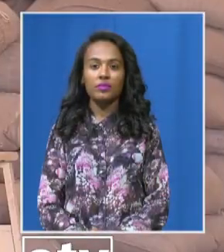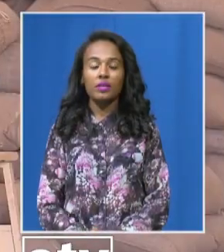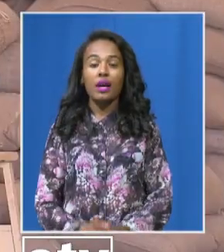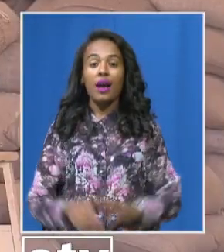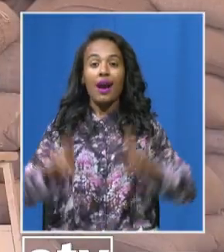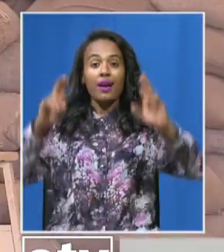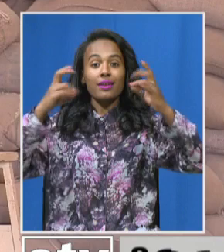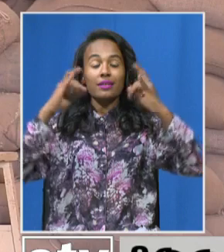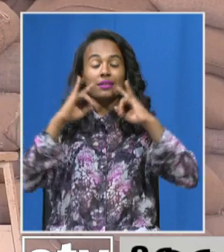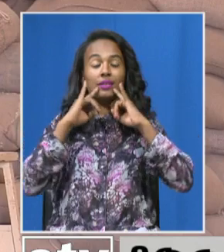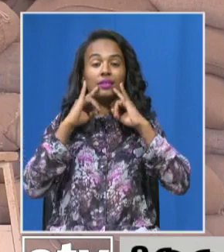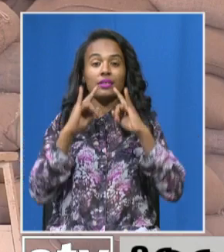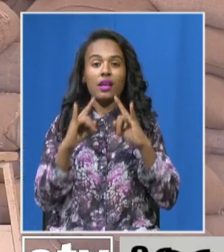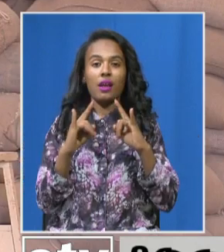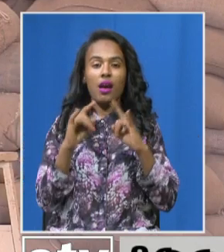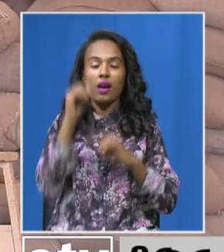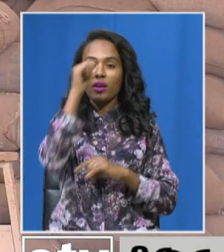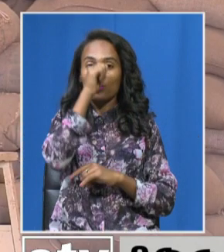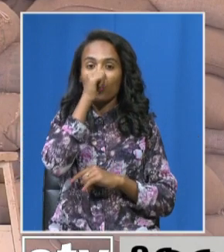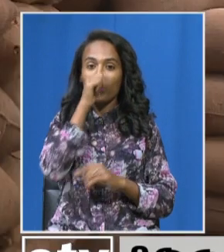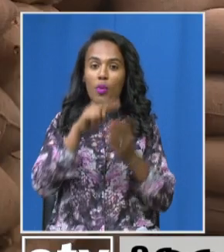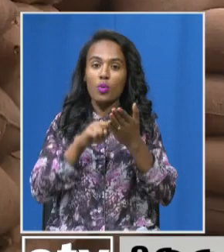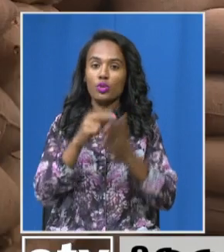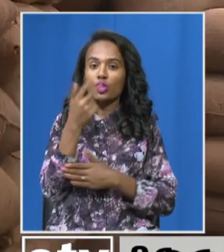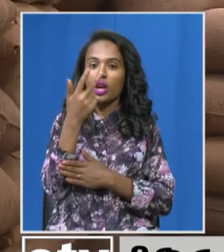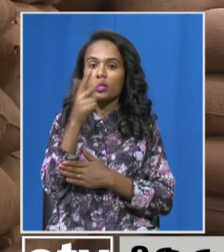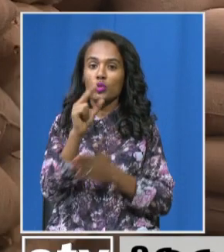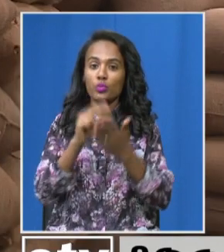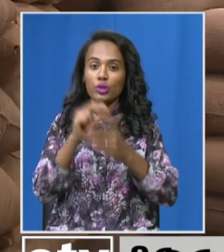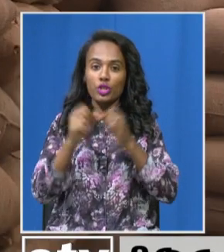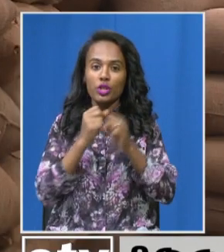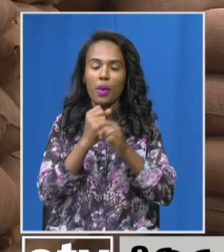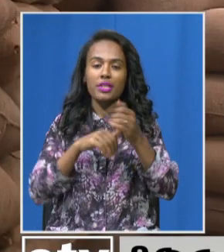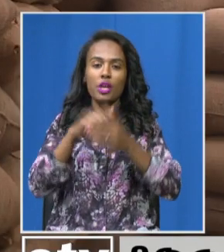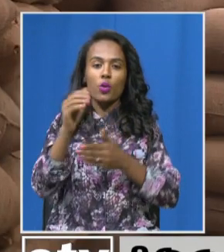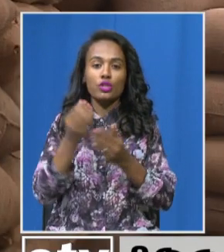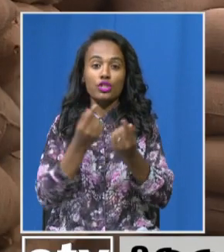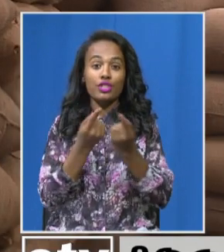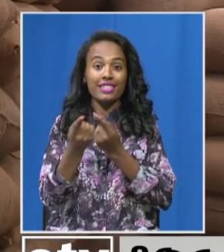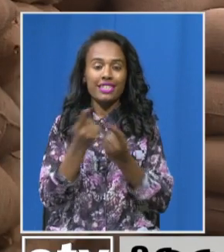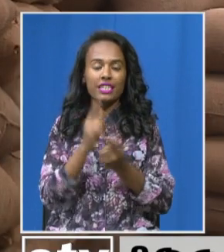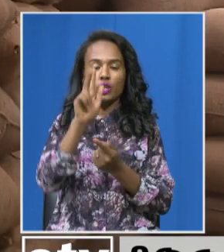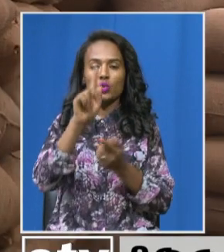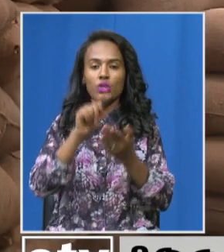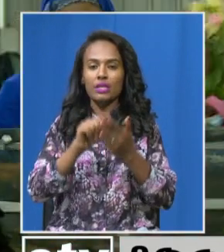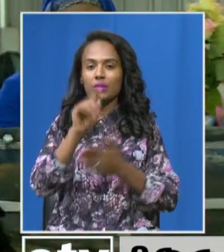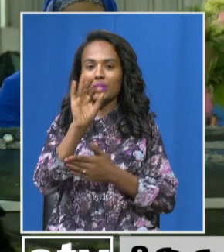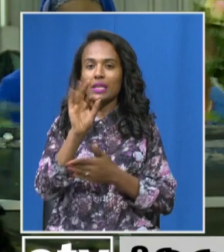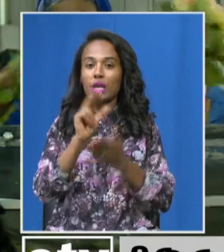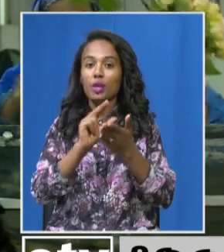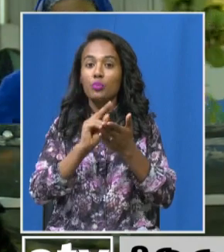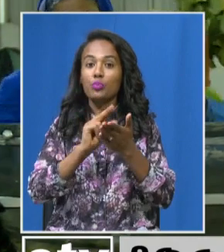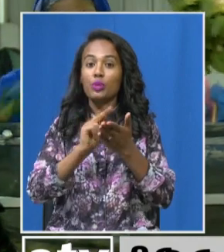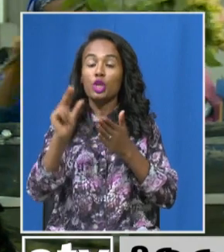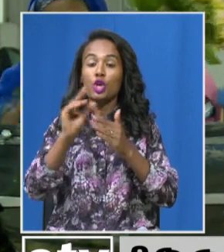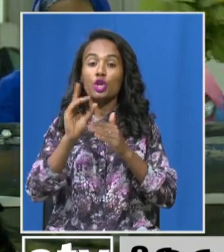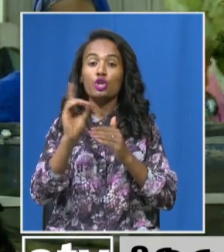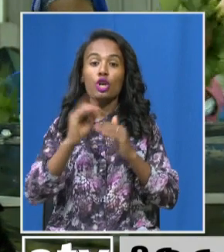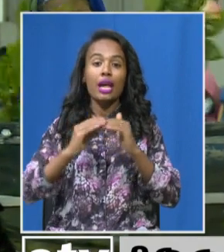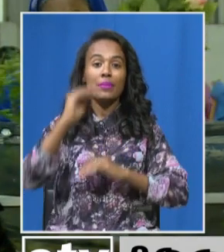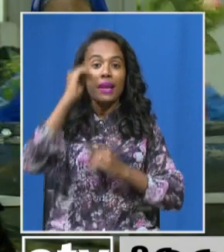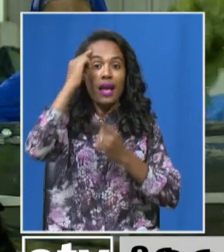አርእስተ ዜና። ኢትዮጵያ በ2013 በጀት ዓመት ከወጪ ንግድ ከ3.9 ቢሊዮን ዶላር በላይ ለማግኘት